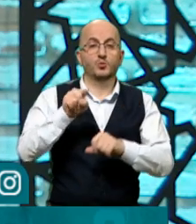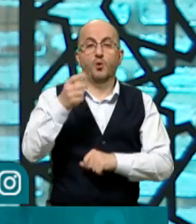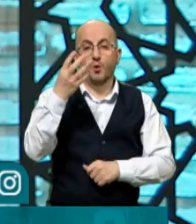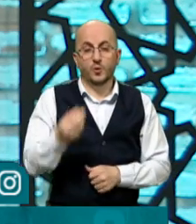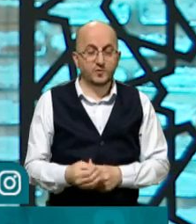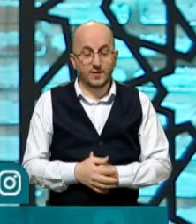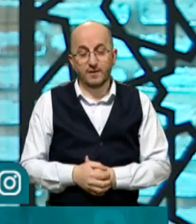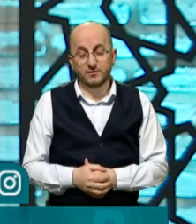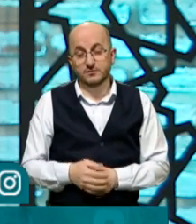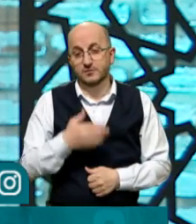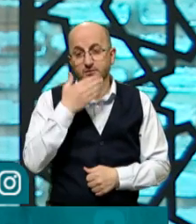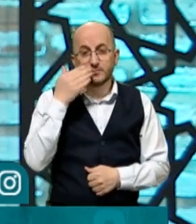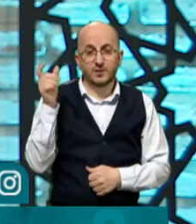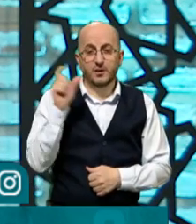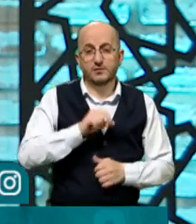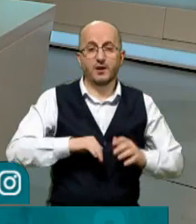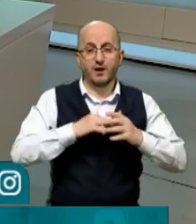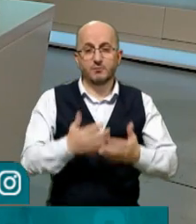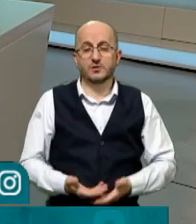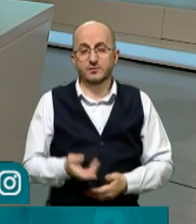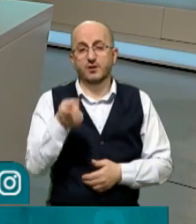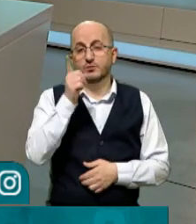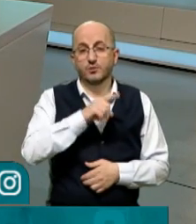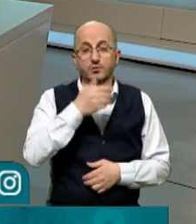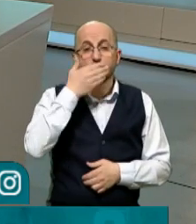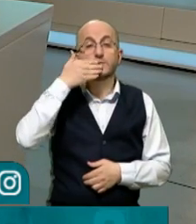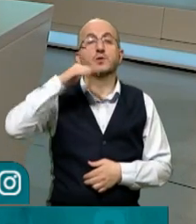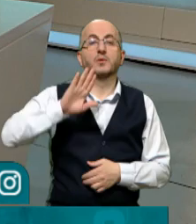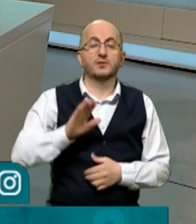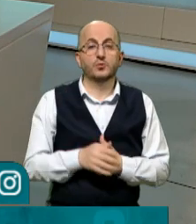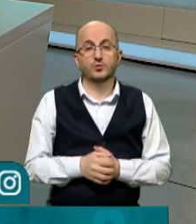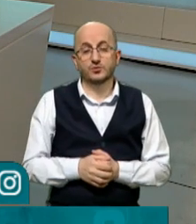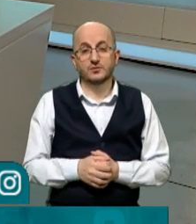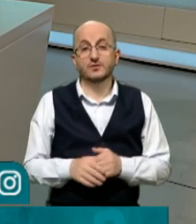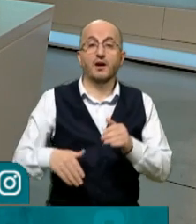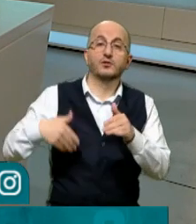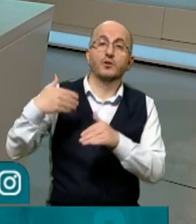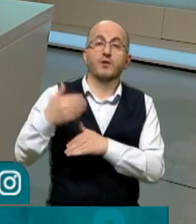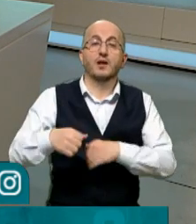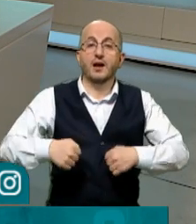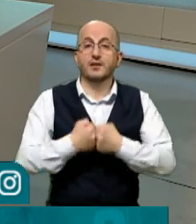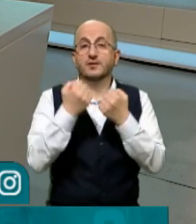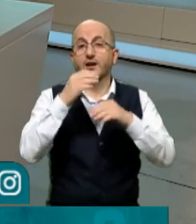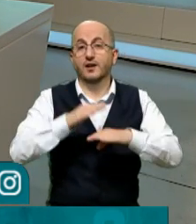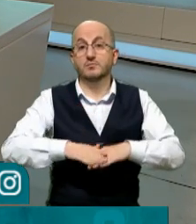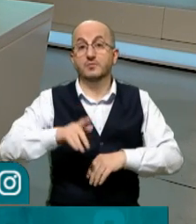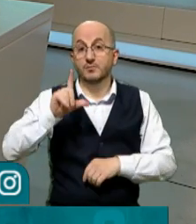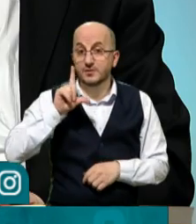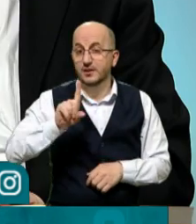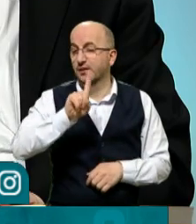Buyurun. Ramazan'da hamilelikten dolayı tutamadığım orucu daha sonra kaza etmem şart